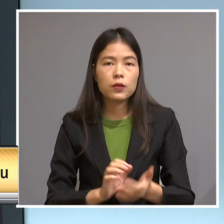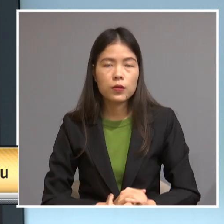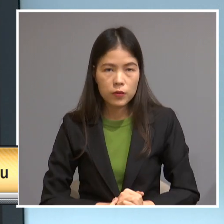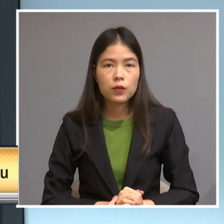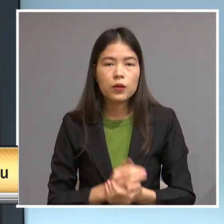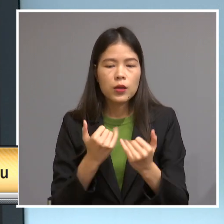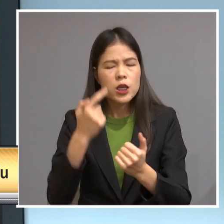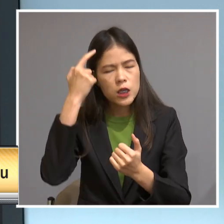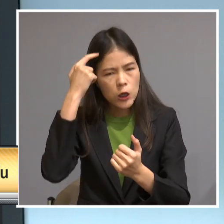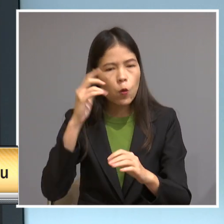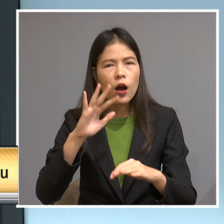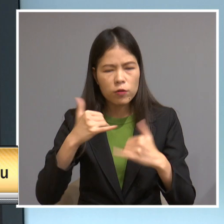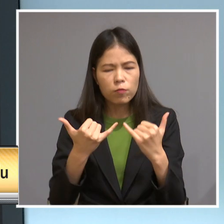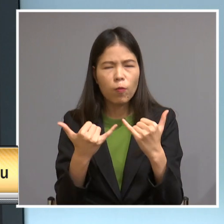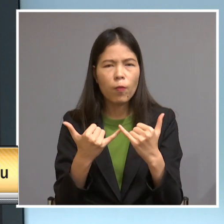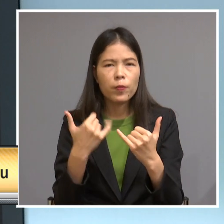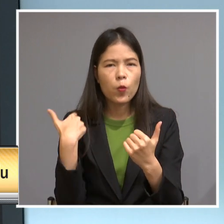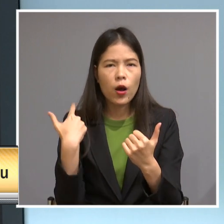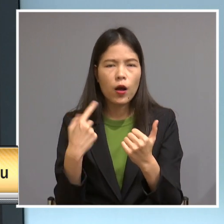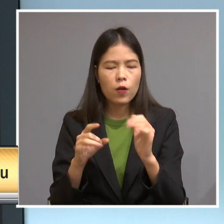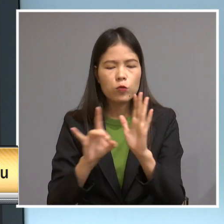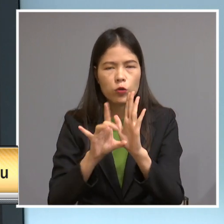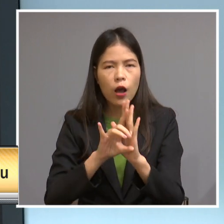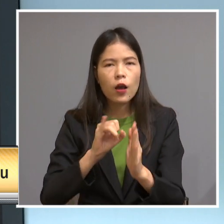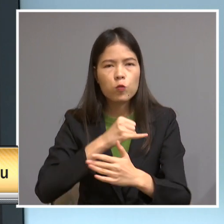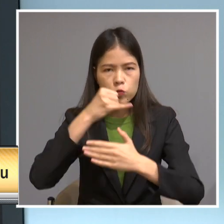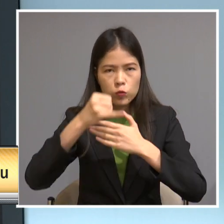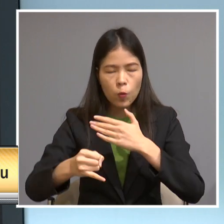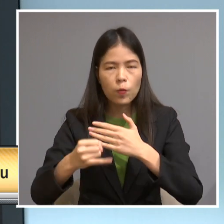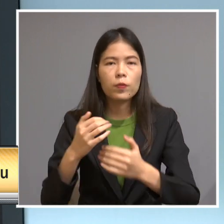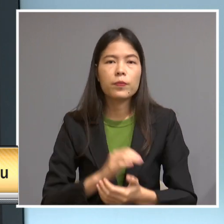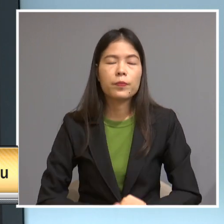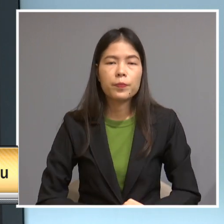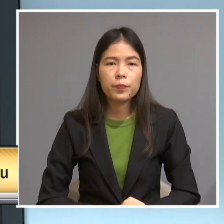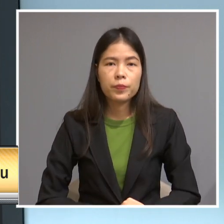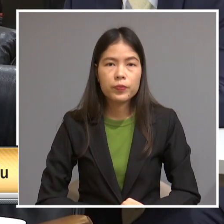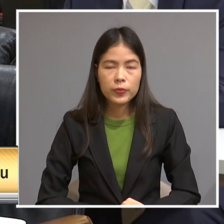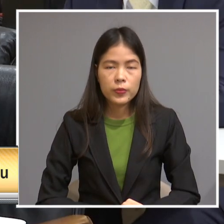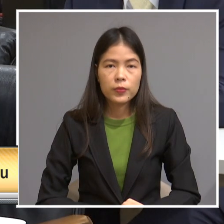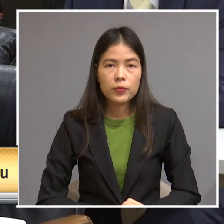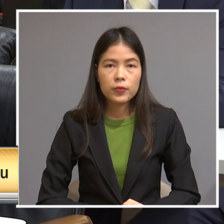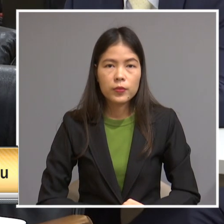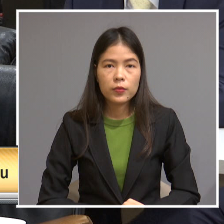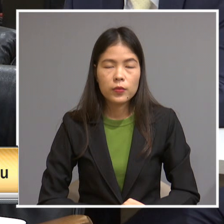มาด่าน 2 ข้ากลองมาจด้าน 3 ทขนักตด